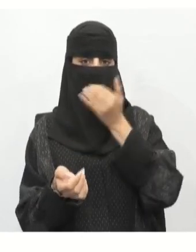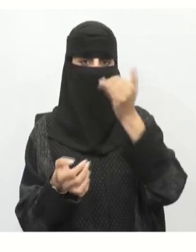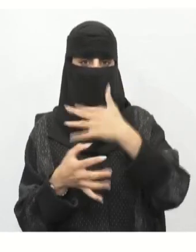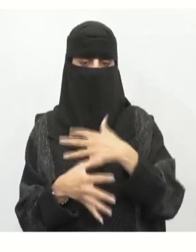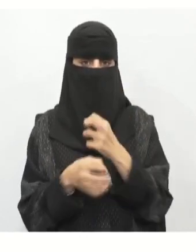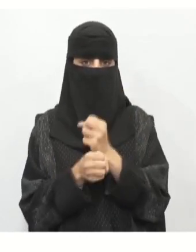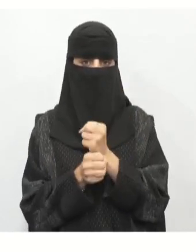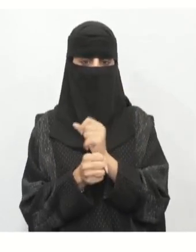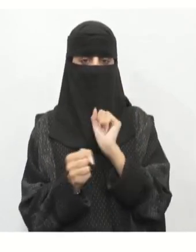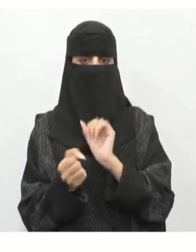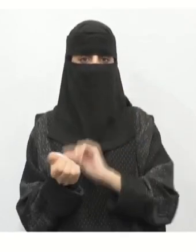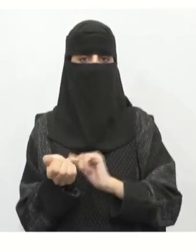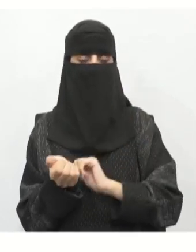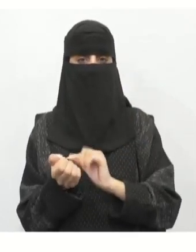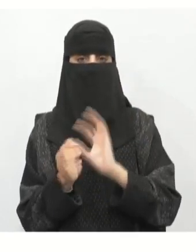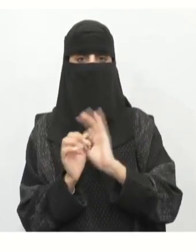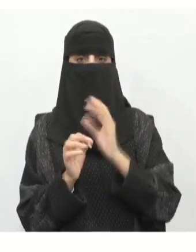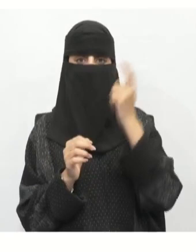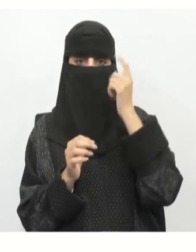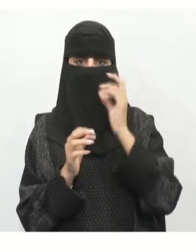ولتقوم الغدد بوظيفتها